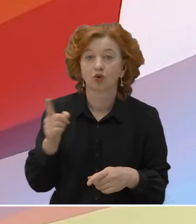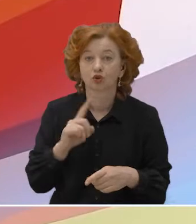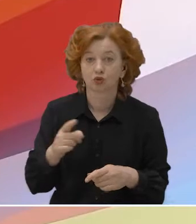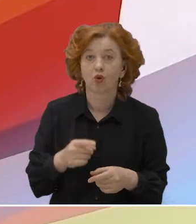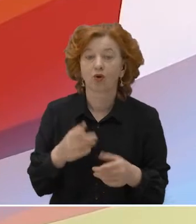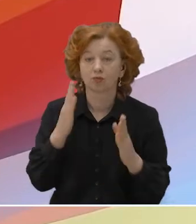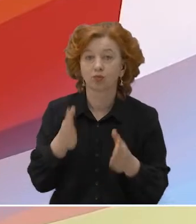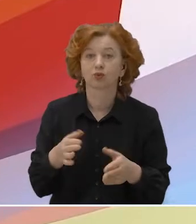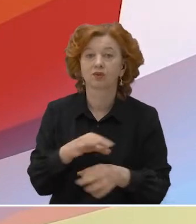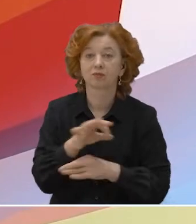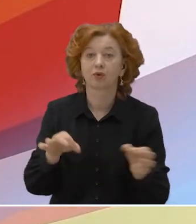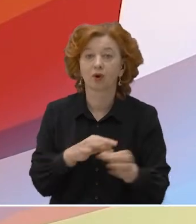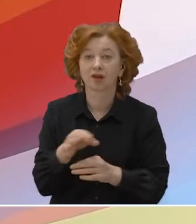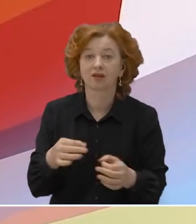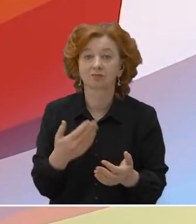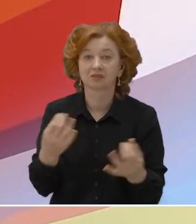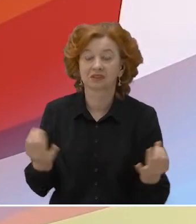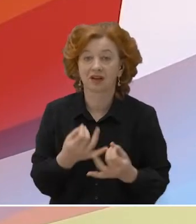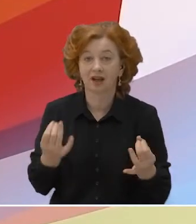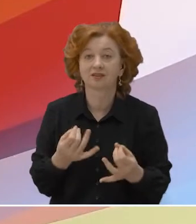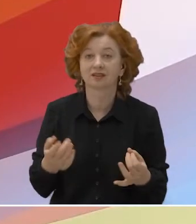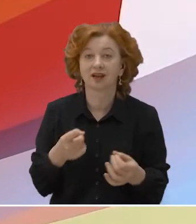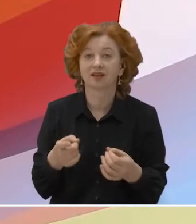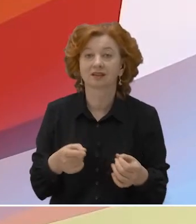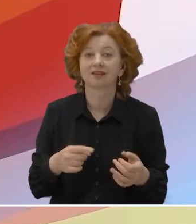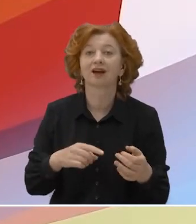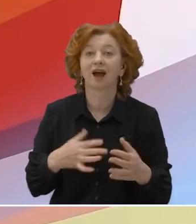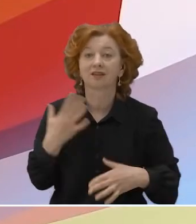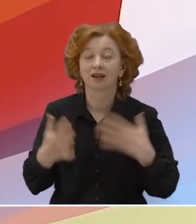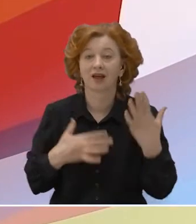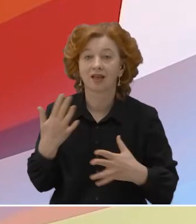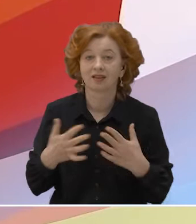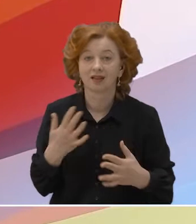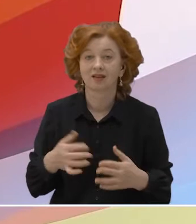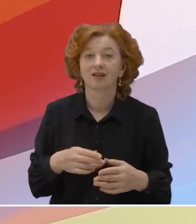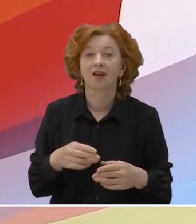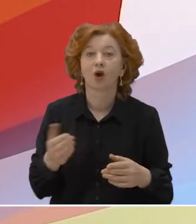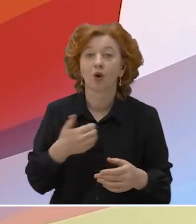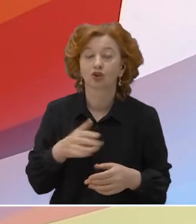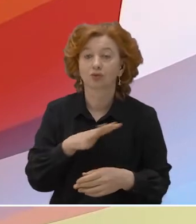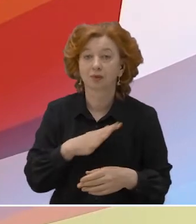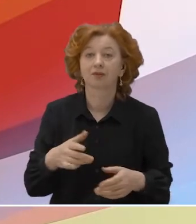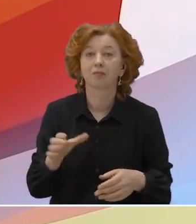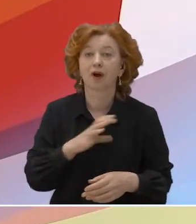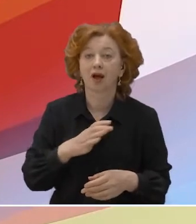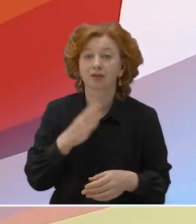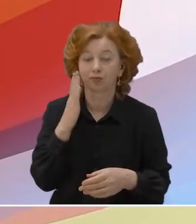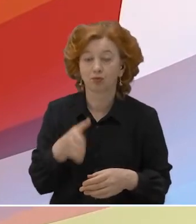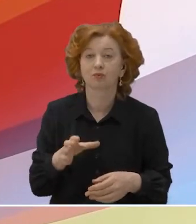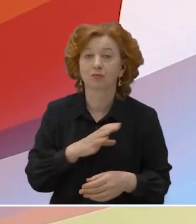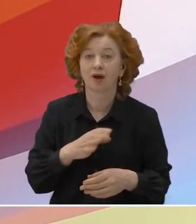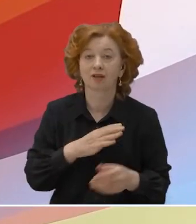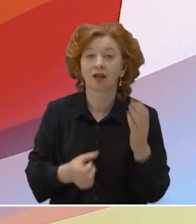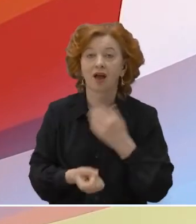что мы придем, и там будут такие вот стандартные тренинги, как «Хочешь быть богатым? Будь